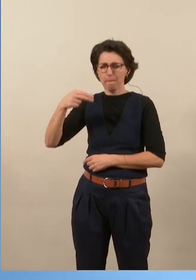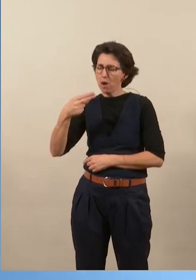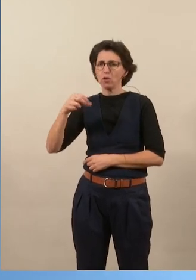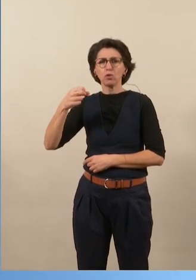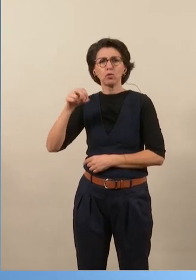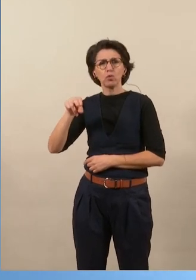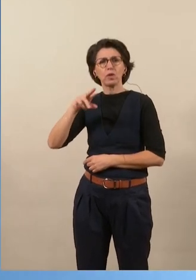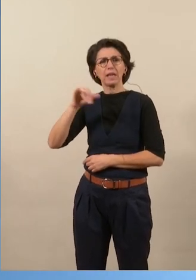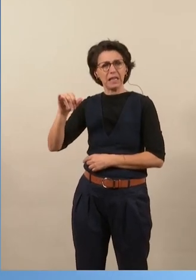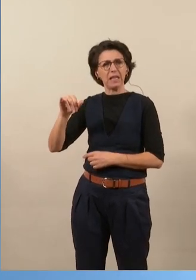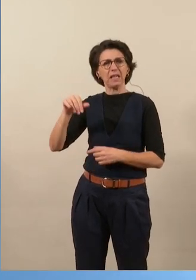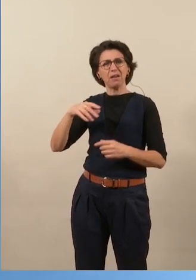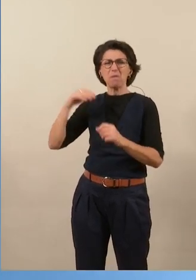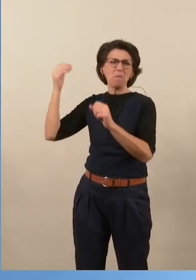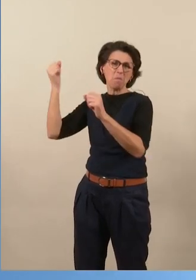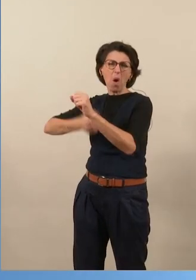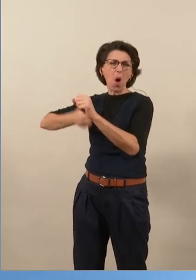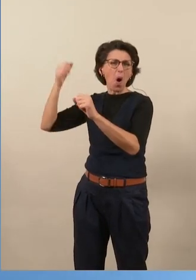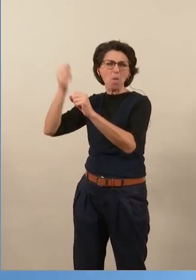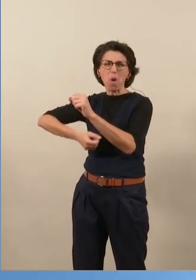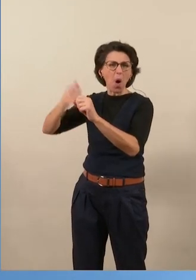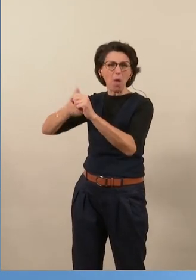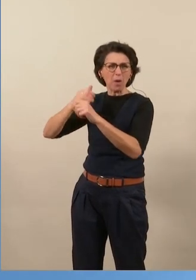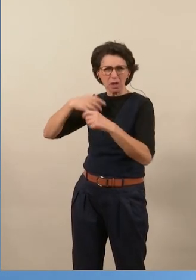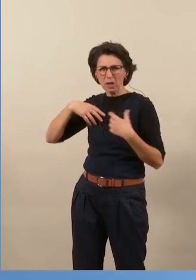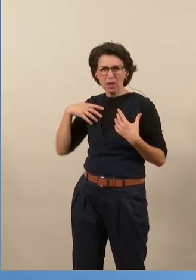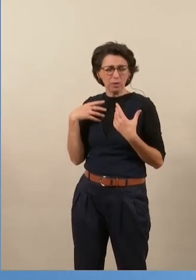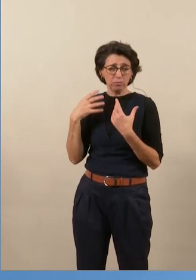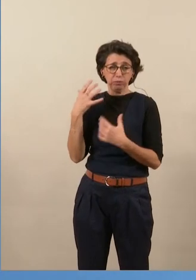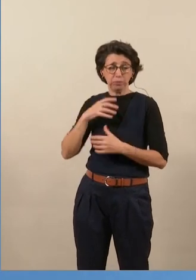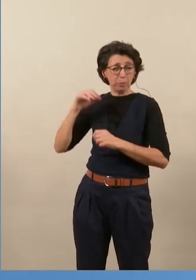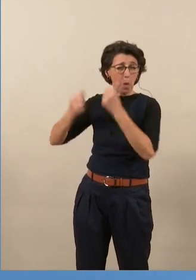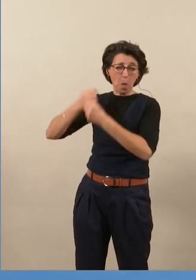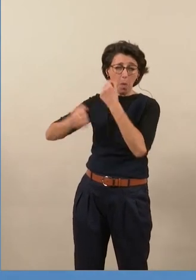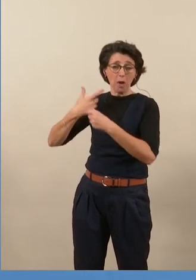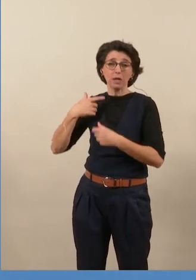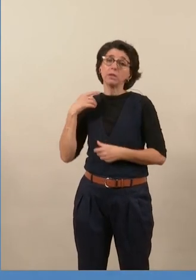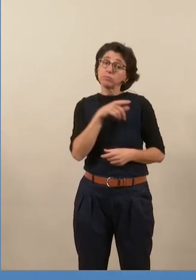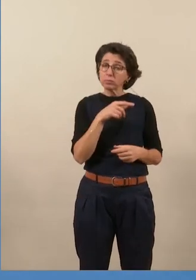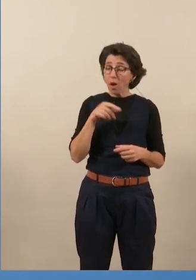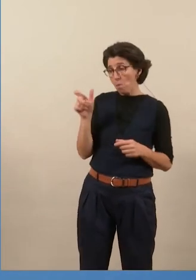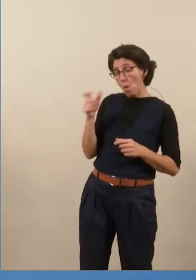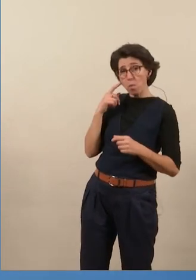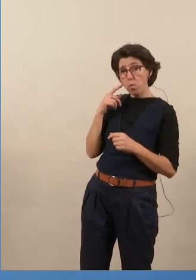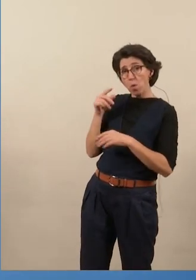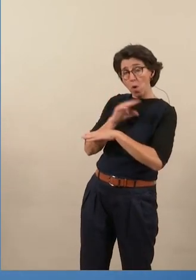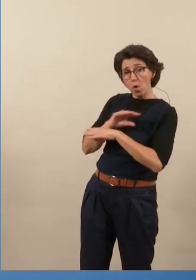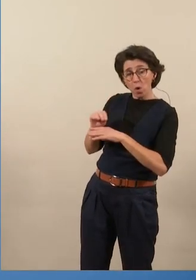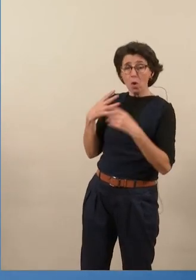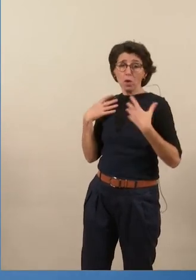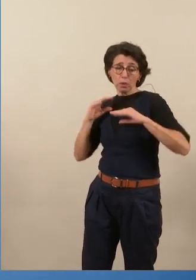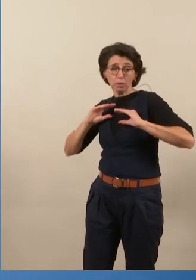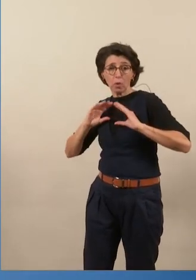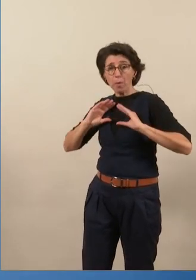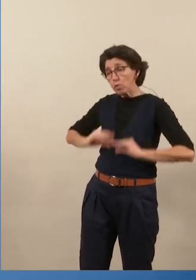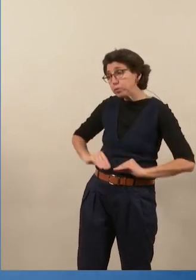nervis entifa pas un seul mot de compassion de votre part ni de votre majorité j'ai rien entendu